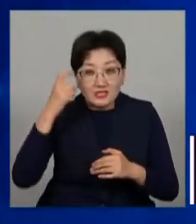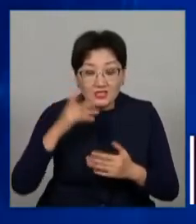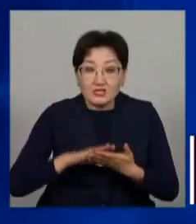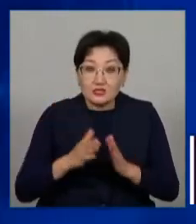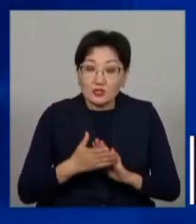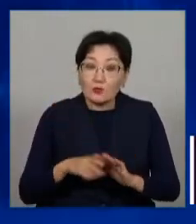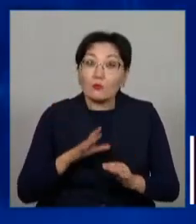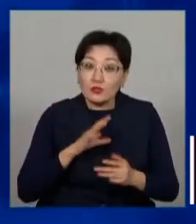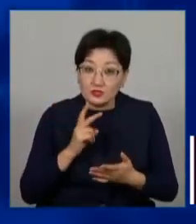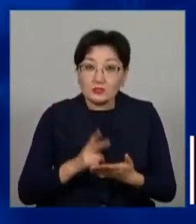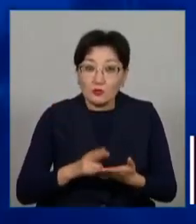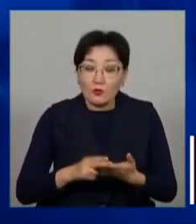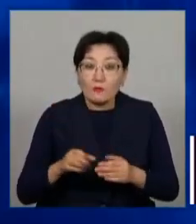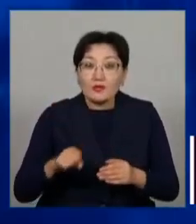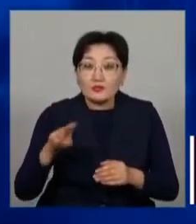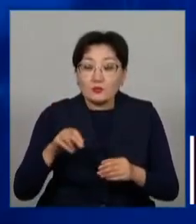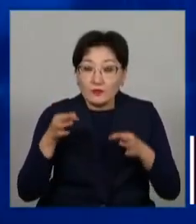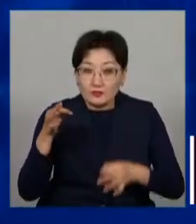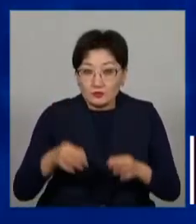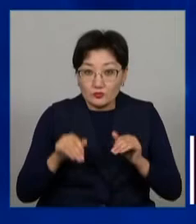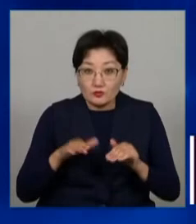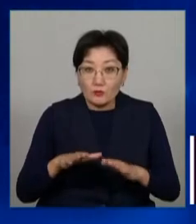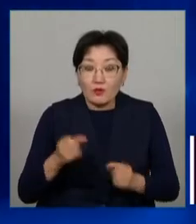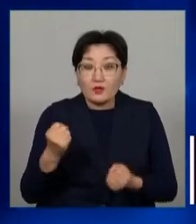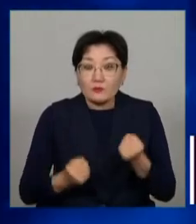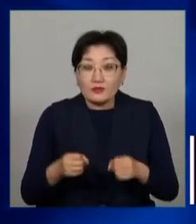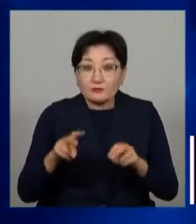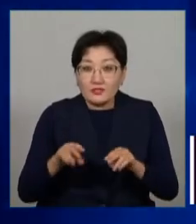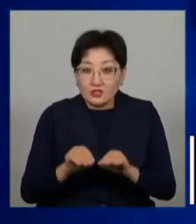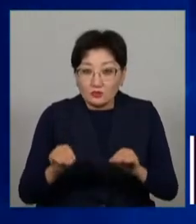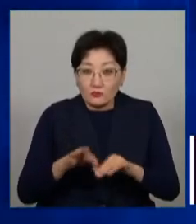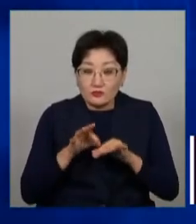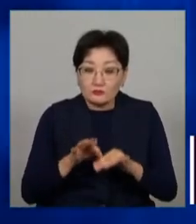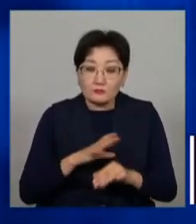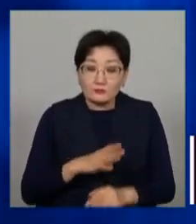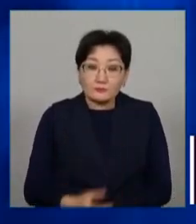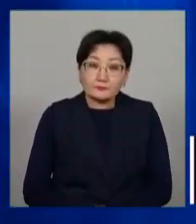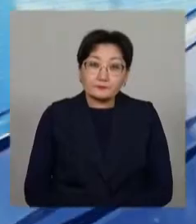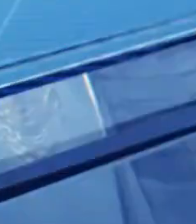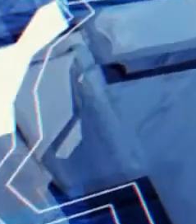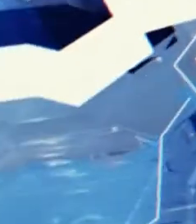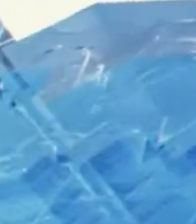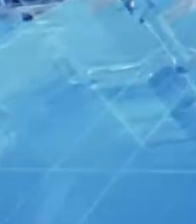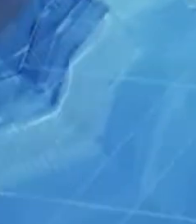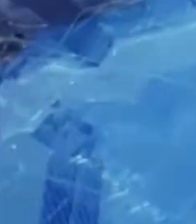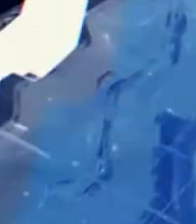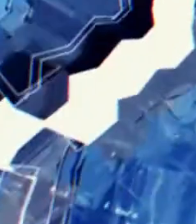күйінде болғаны расталды. Әкімшілік соттың шешімімен автокөлік арнайы тұраққа жеткізілді.